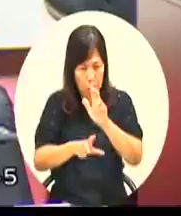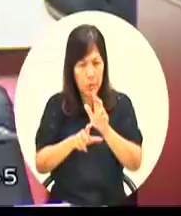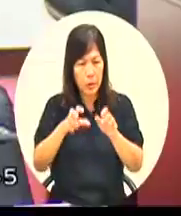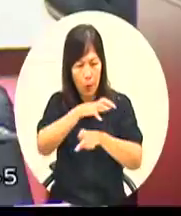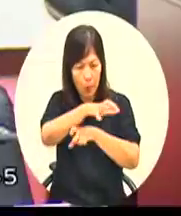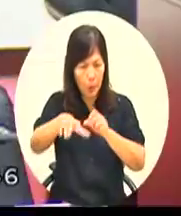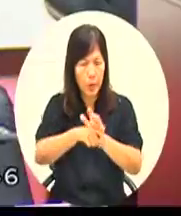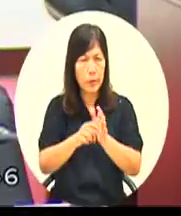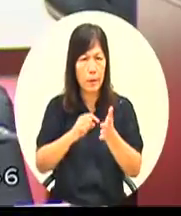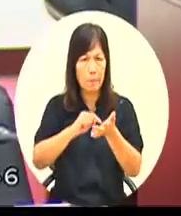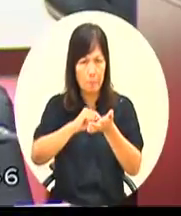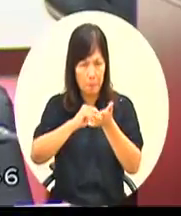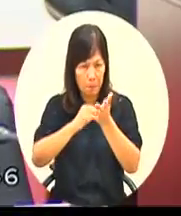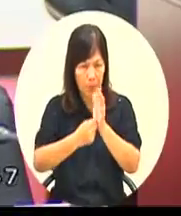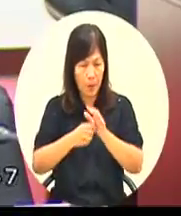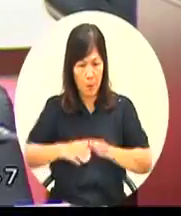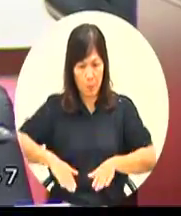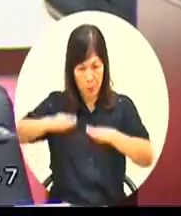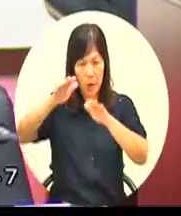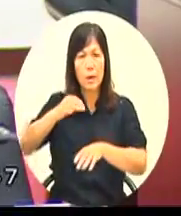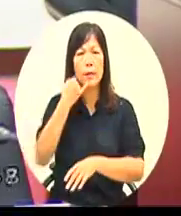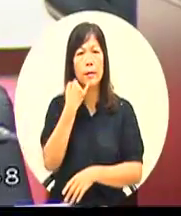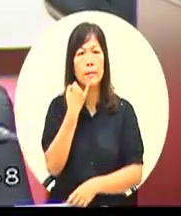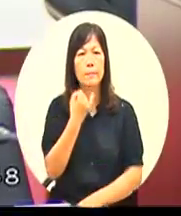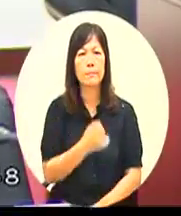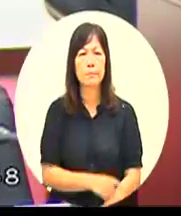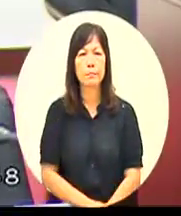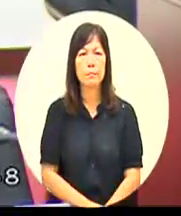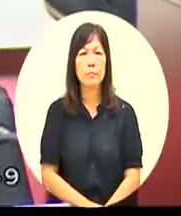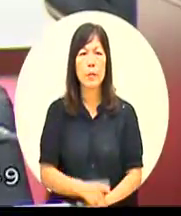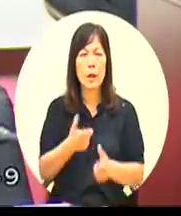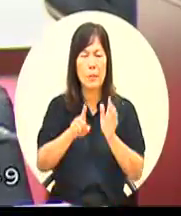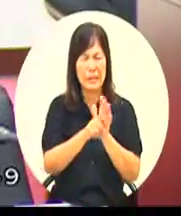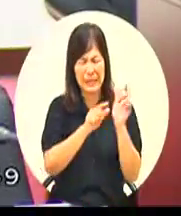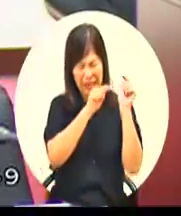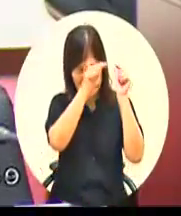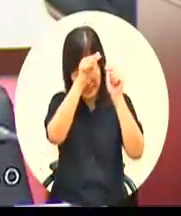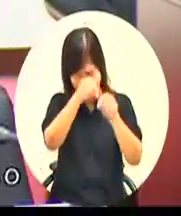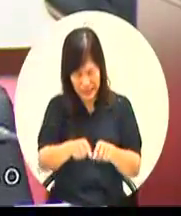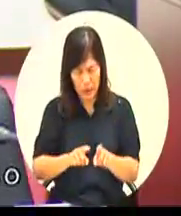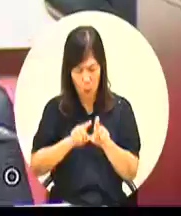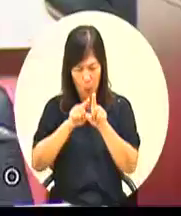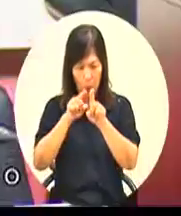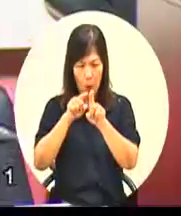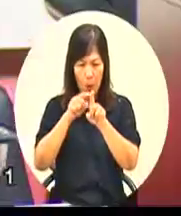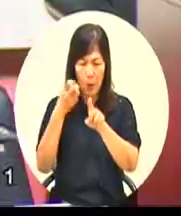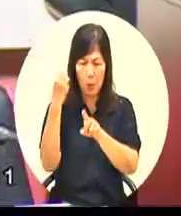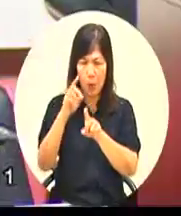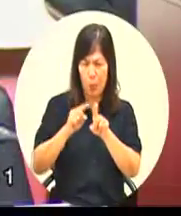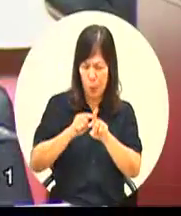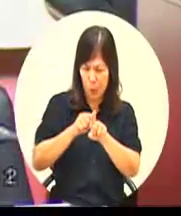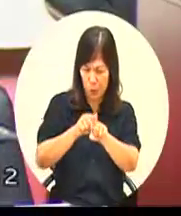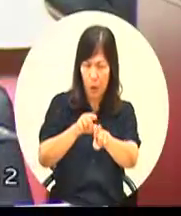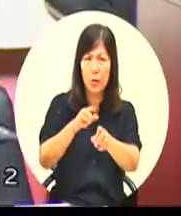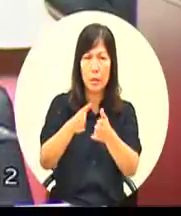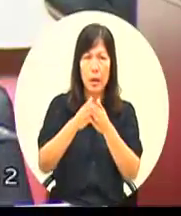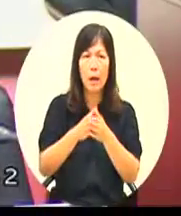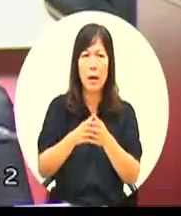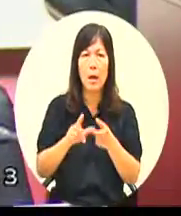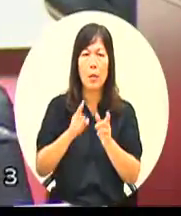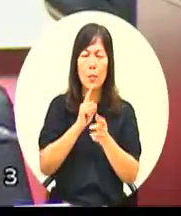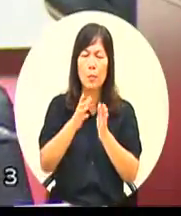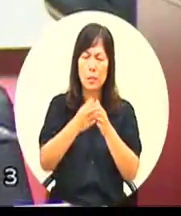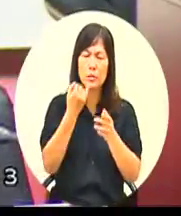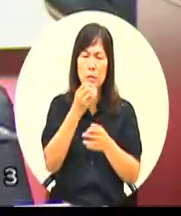头长大哦，而不是一天到晚跟着流行。当然啦哦，我们也要讲